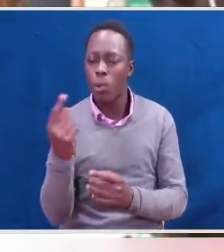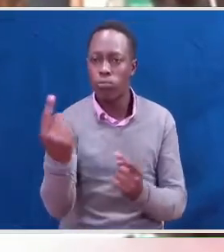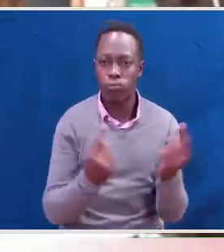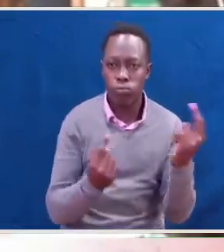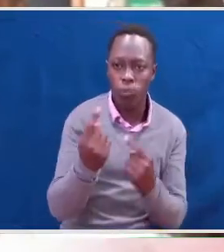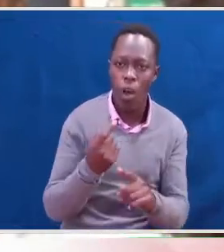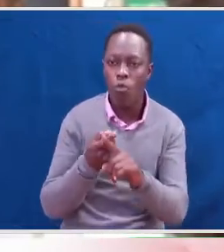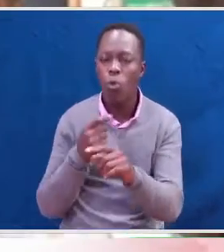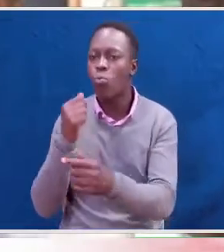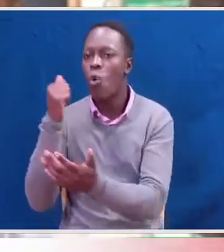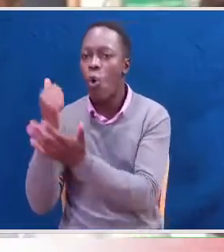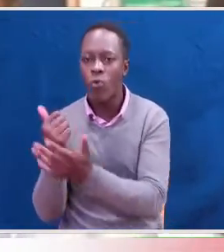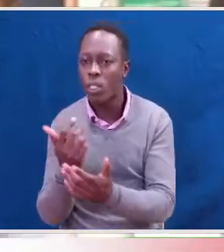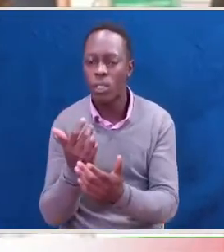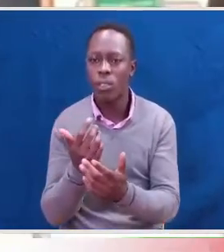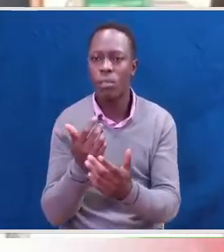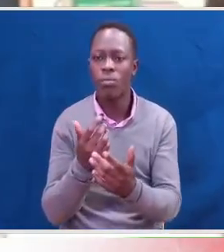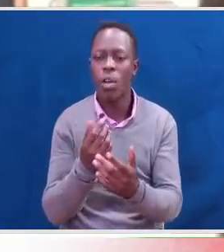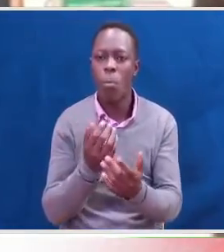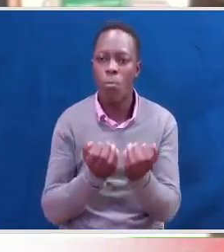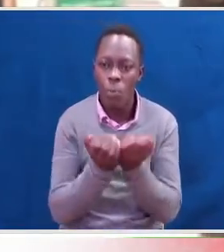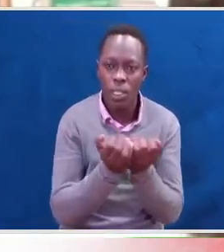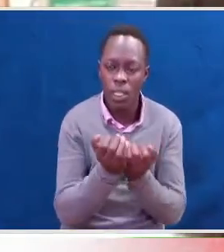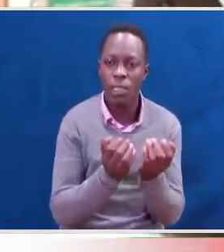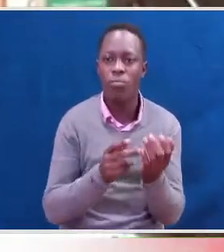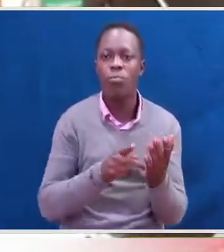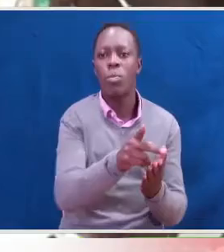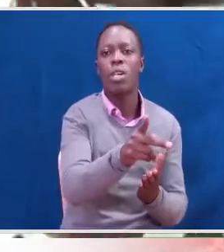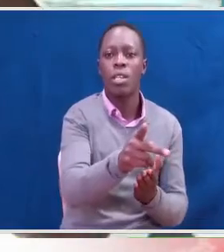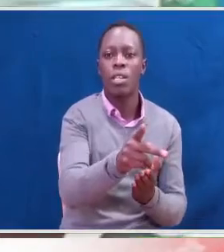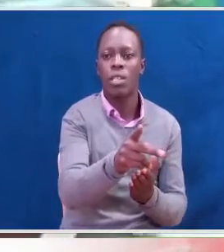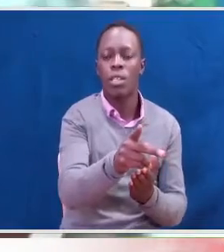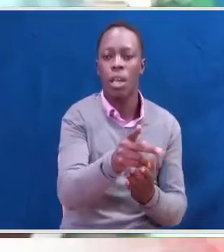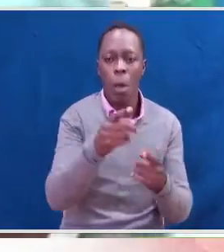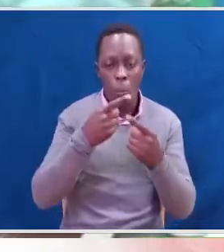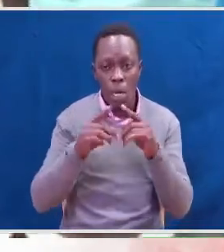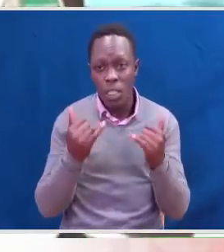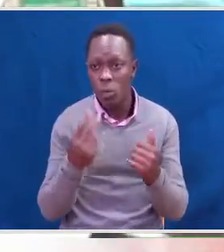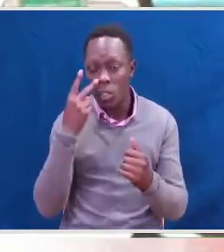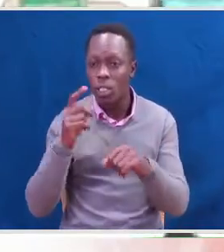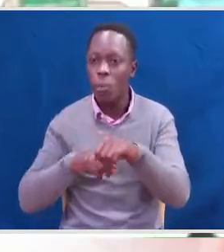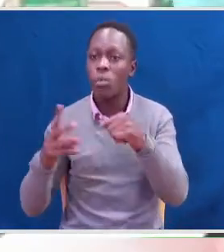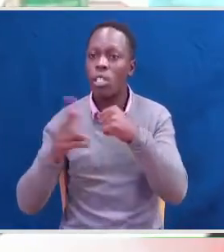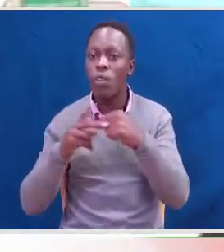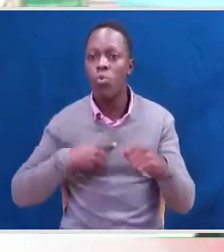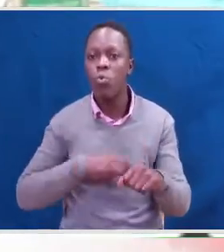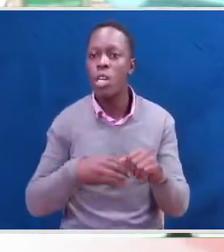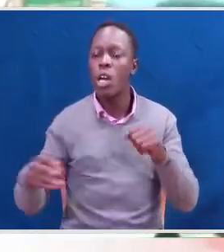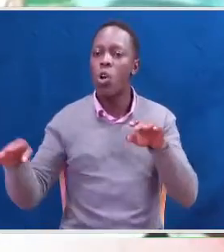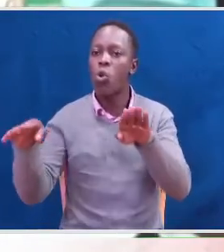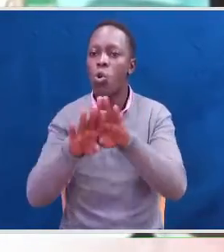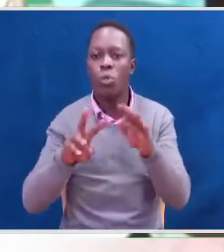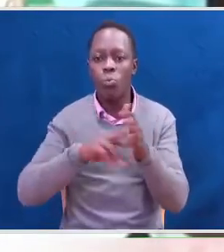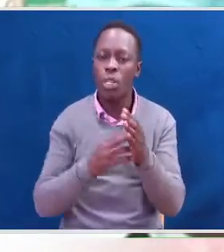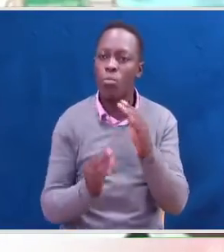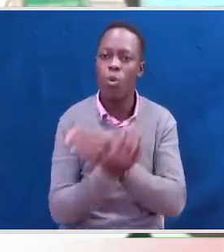maofisi, ndio watuchangie sisi tupate at least riziki ya siku. Lakini sasa hivi ikiwa saa 1 tumeshafunga, kumaanisha kwamba umekaa bila kazi